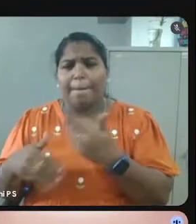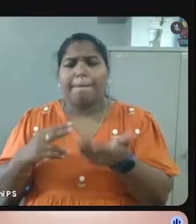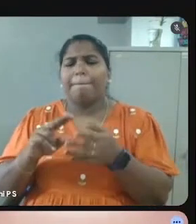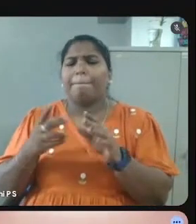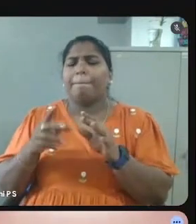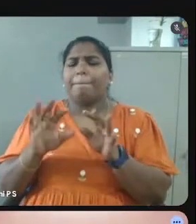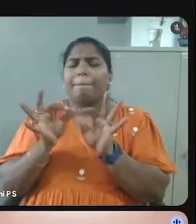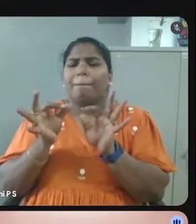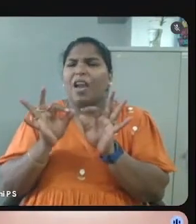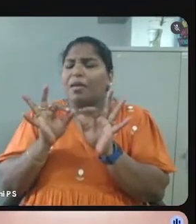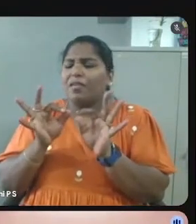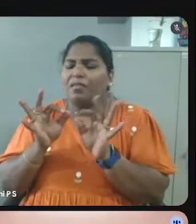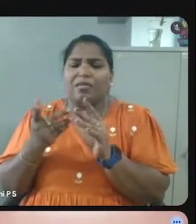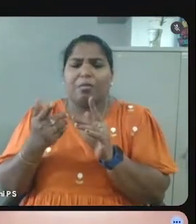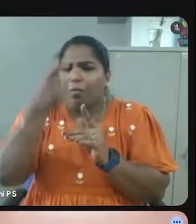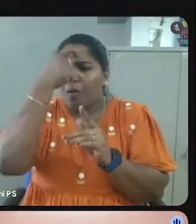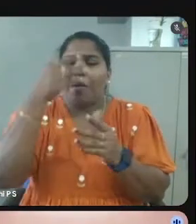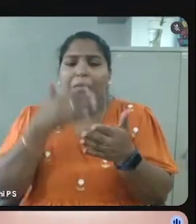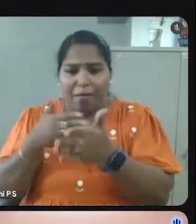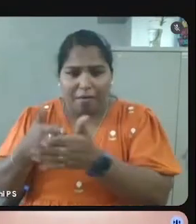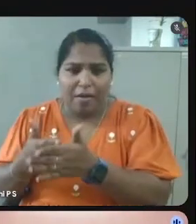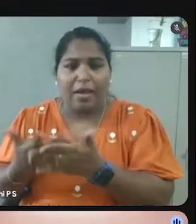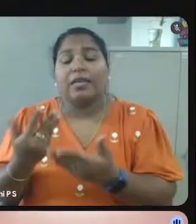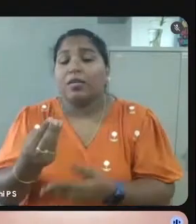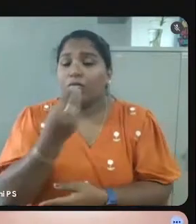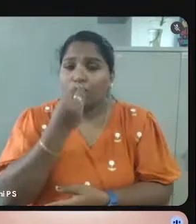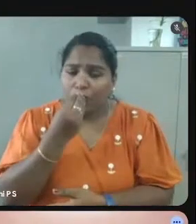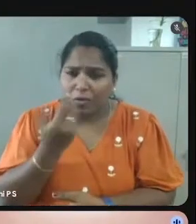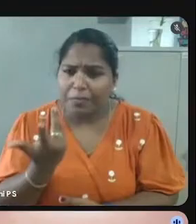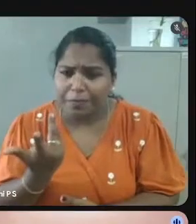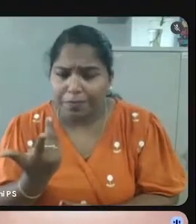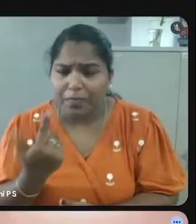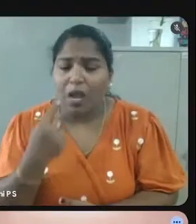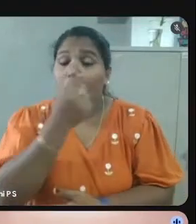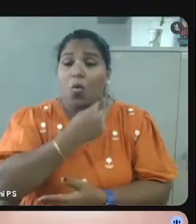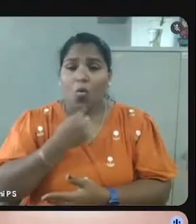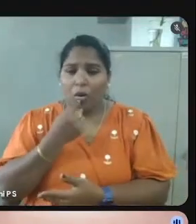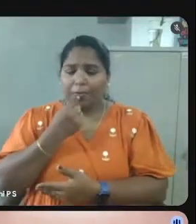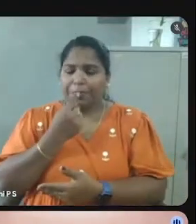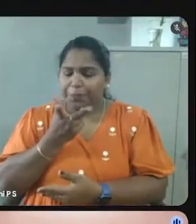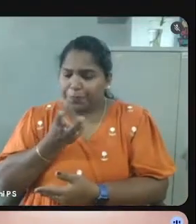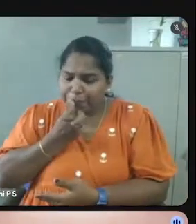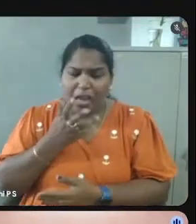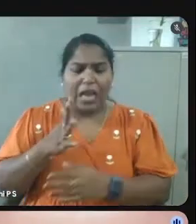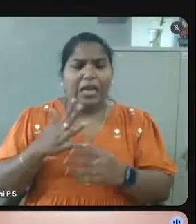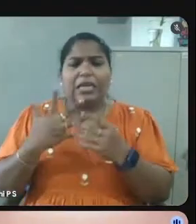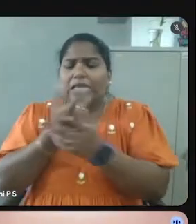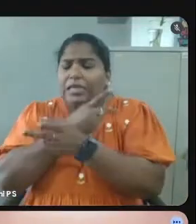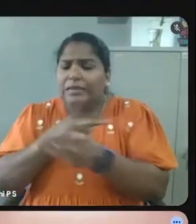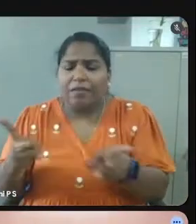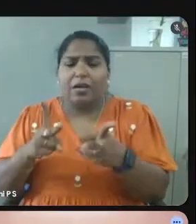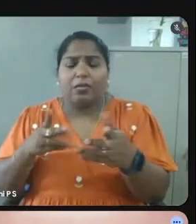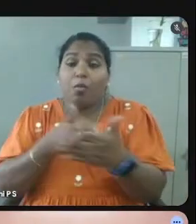അത് എന്തൊക്കെയാണ്? സ്മോക്കിങ്ങും ഈറ്റിങ്ങും പിന്നെ ഓറൽ സക്കിങ്, ഇത് ഈ കാര്യങ്ങൾ ഓറൽ ഫിക്സേഷൻസ് ആയിട്ട്